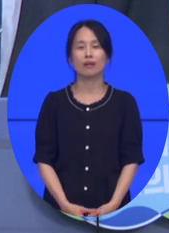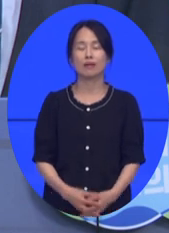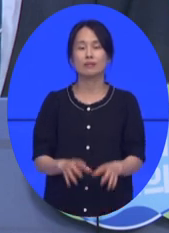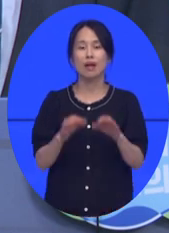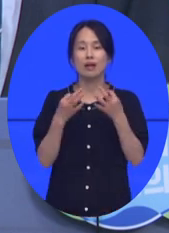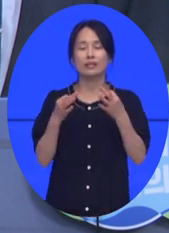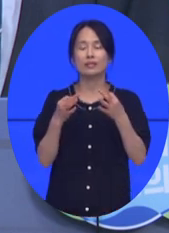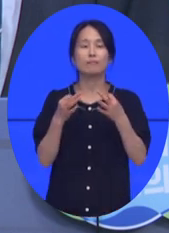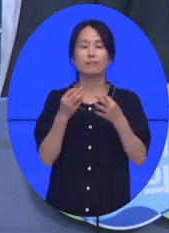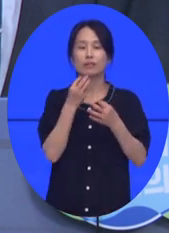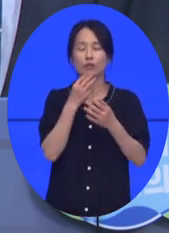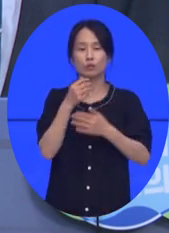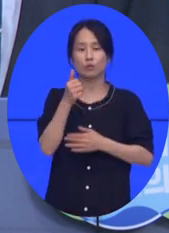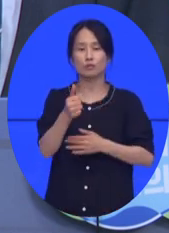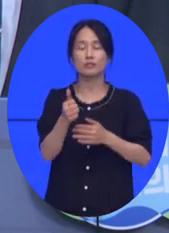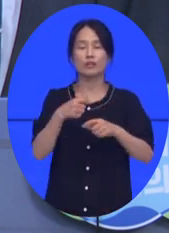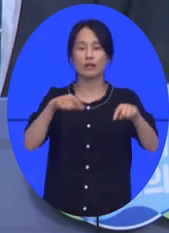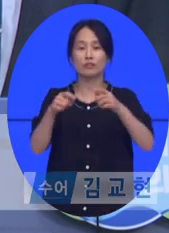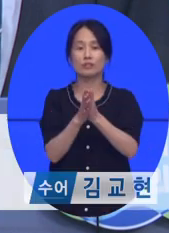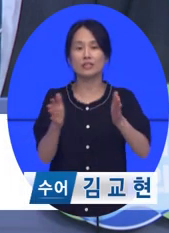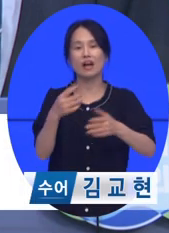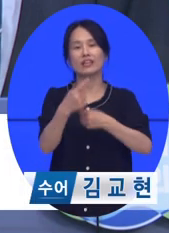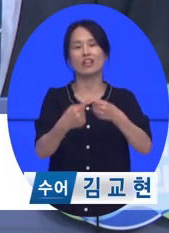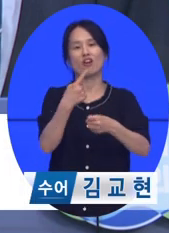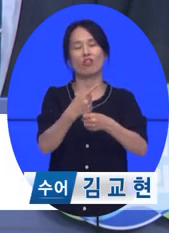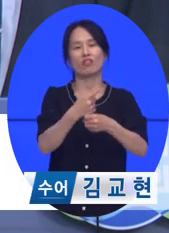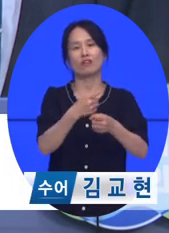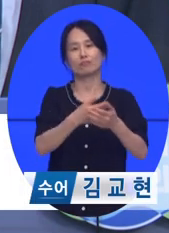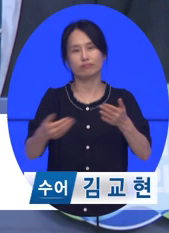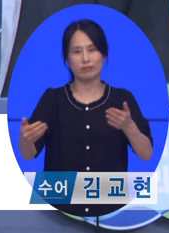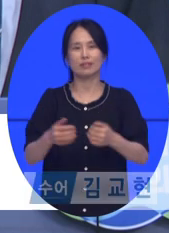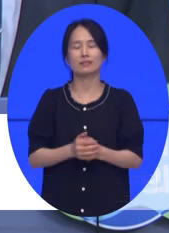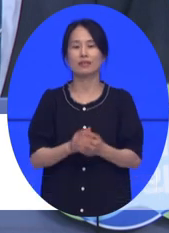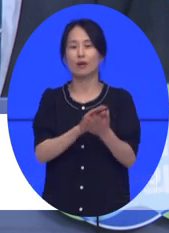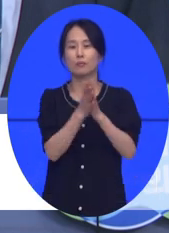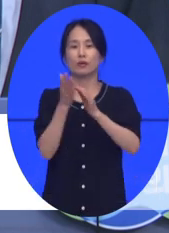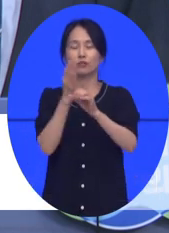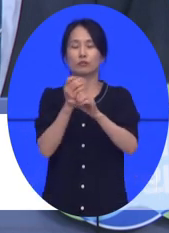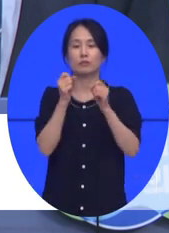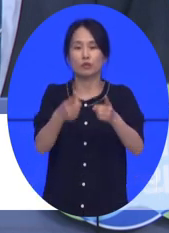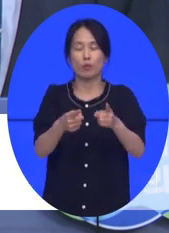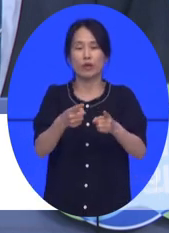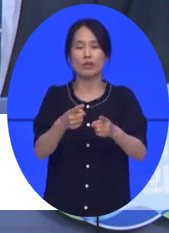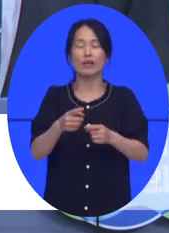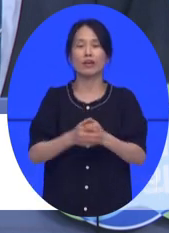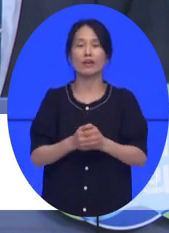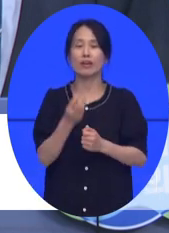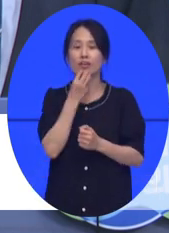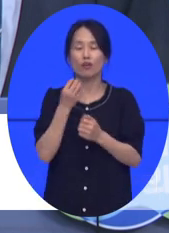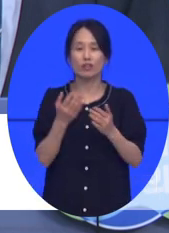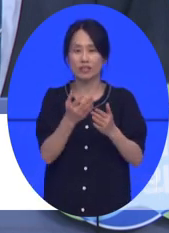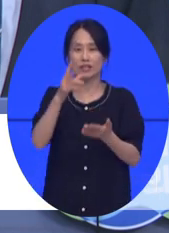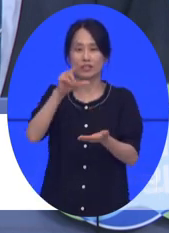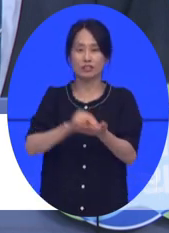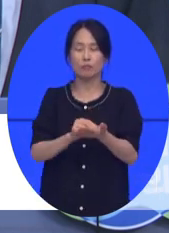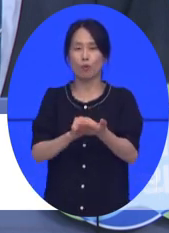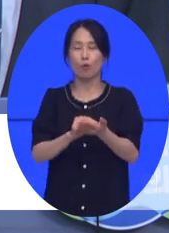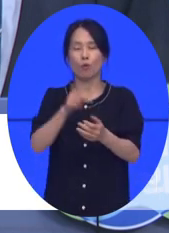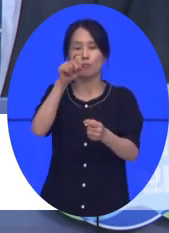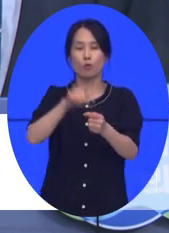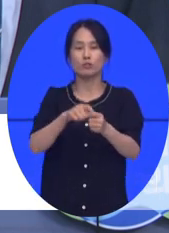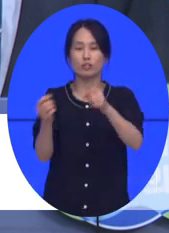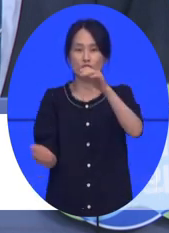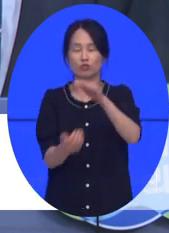민선 8기 경기도가 출범한 지도 1년이 지났습니다. 변화의 중심 기회수도 경기라는 도정 슬로건의 실현을 위한 토대를